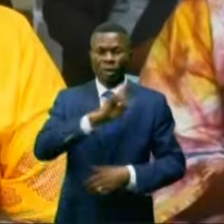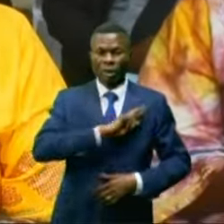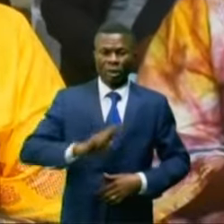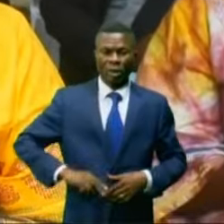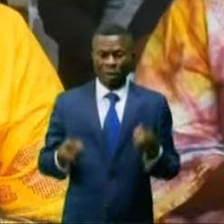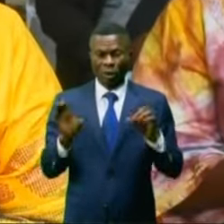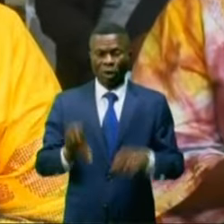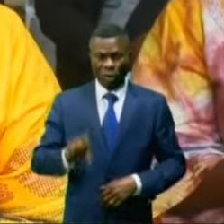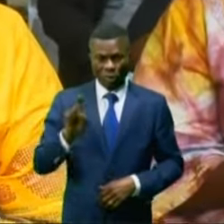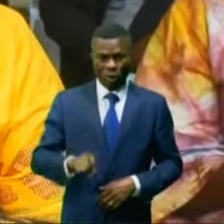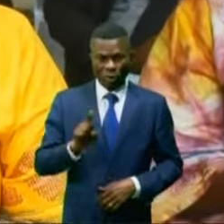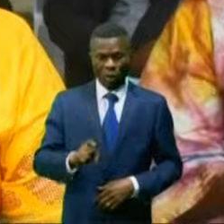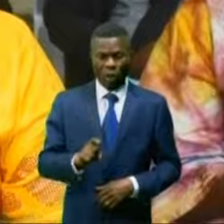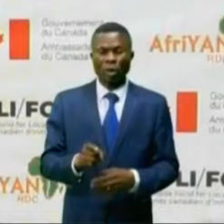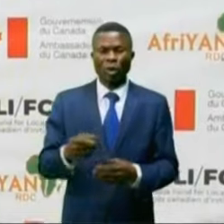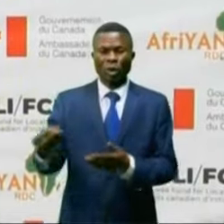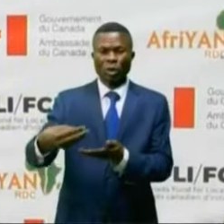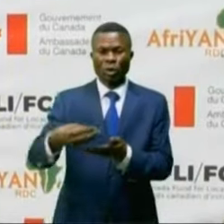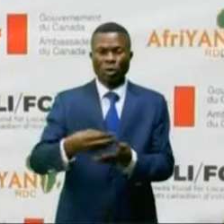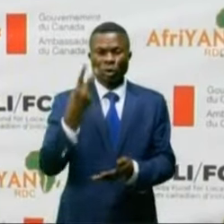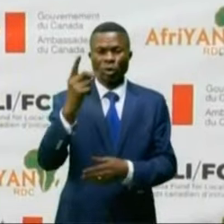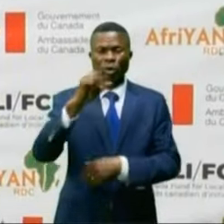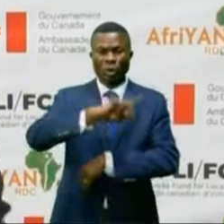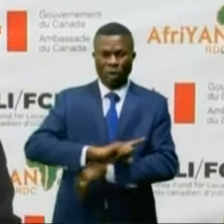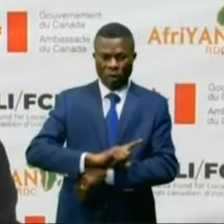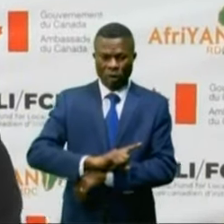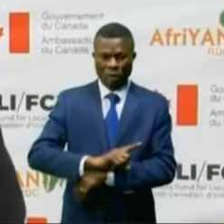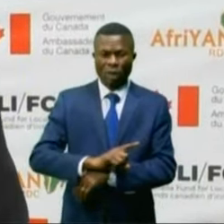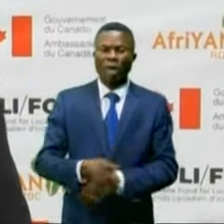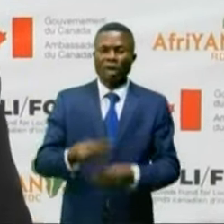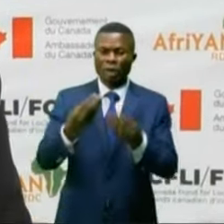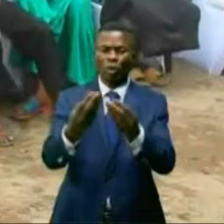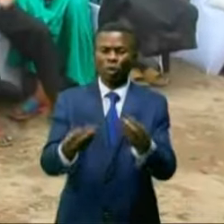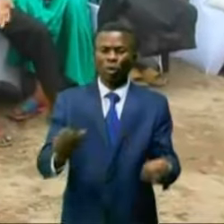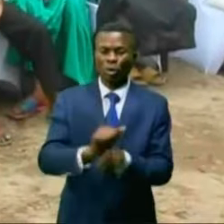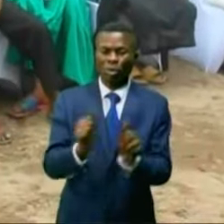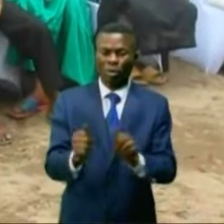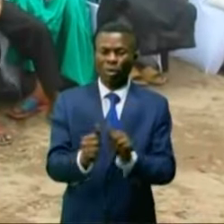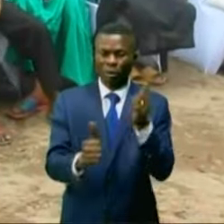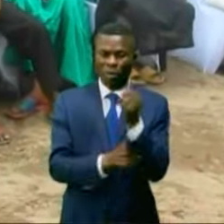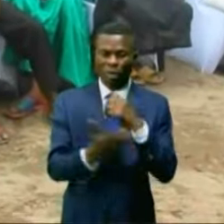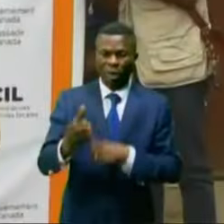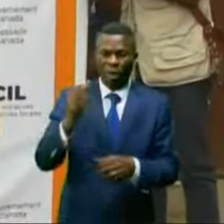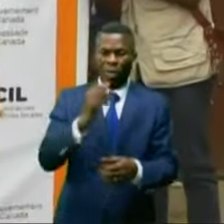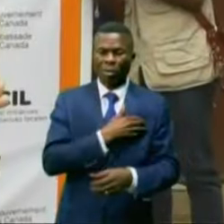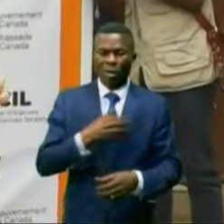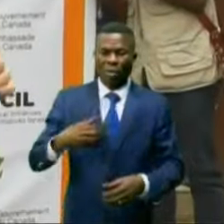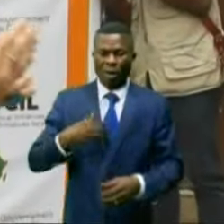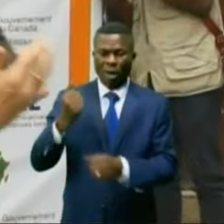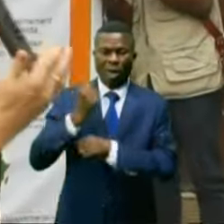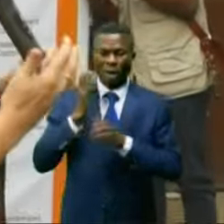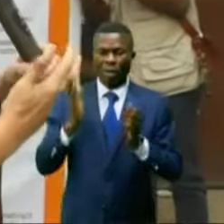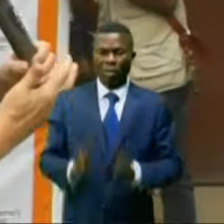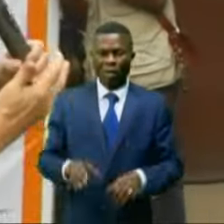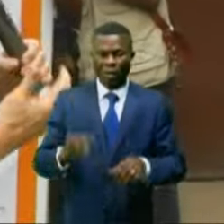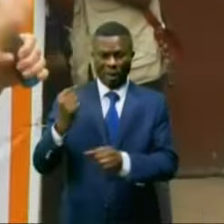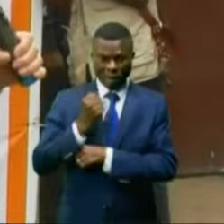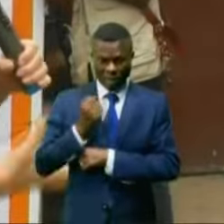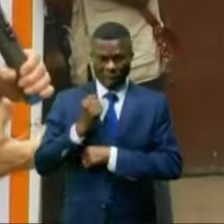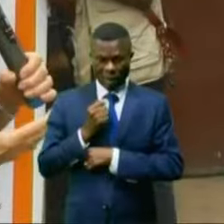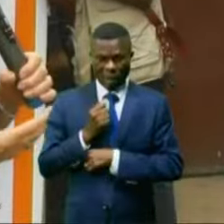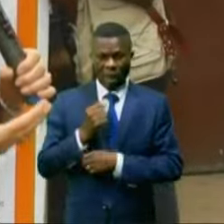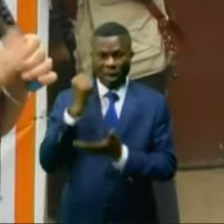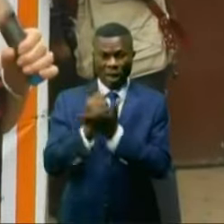fallu une collecte de 2 jours pour évaluer les besoins des sinistrés. L'ambassadrice du Canada en RDC,